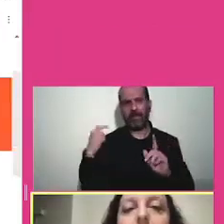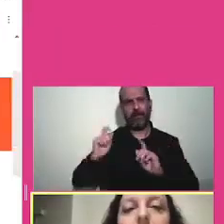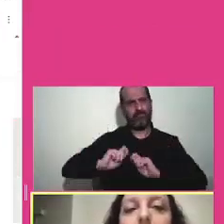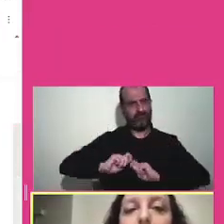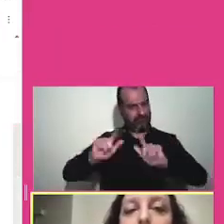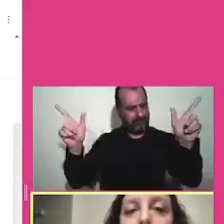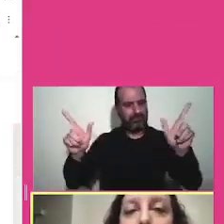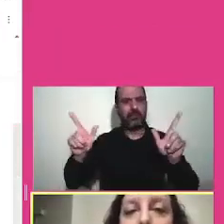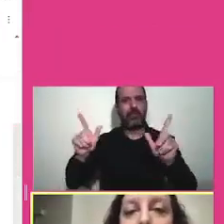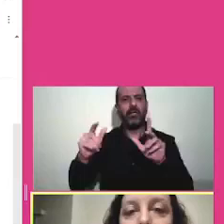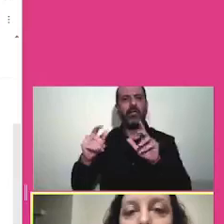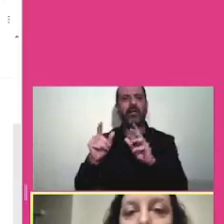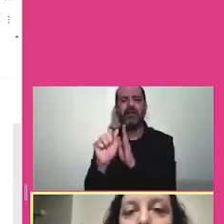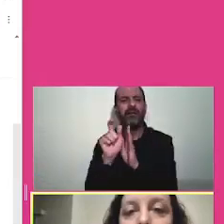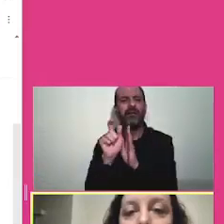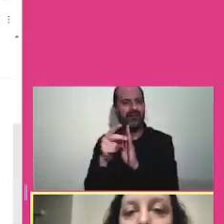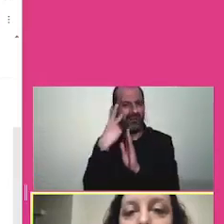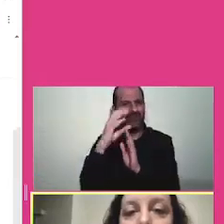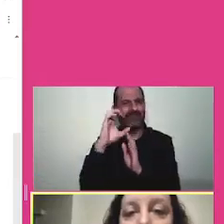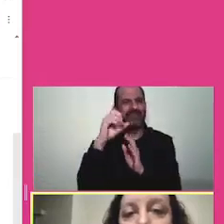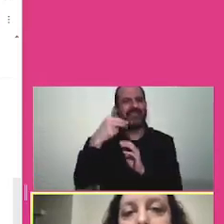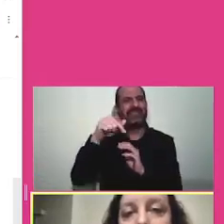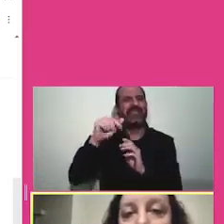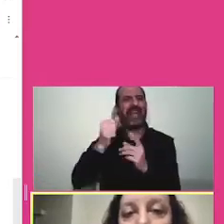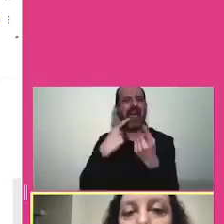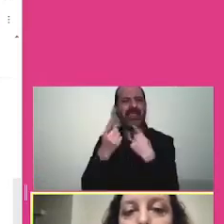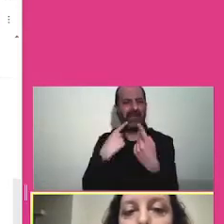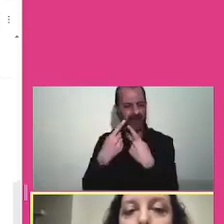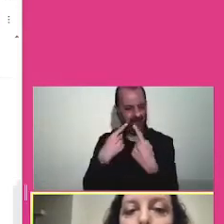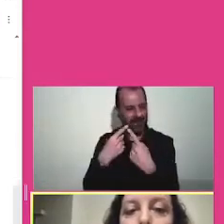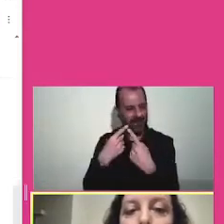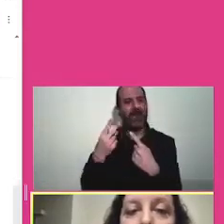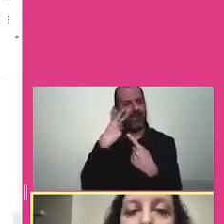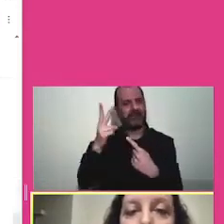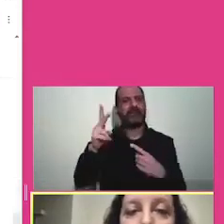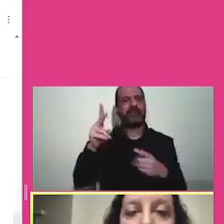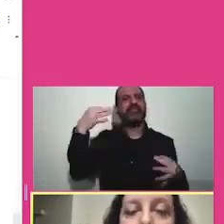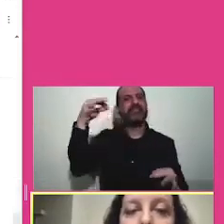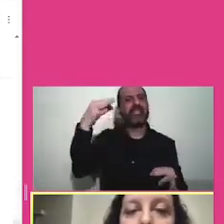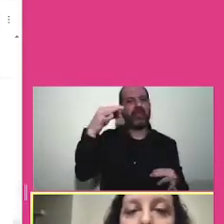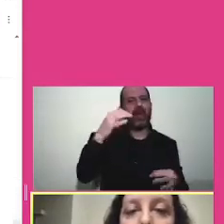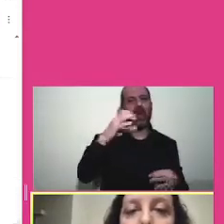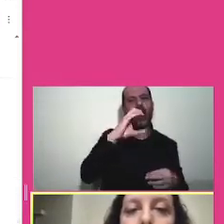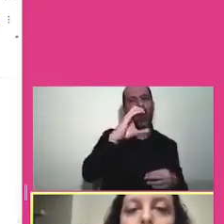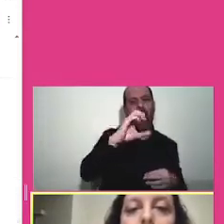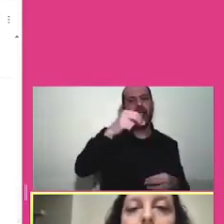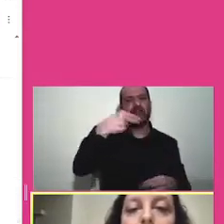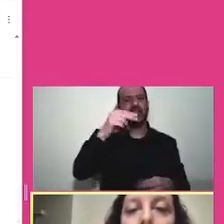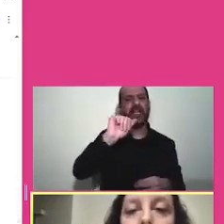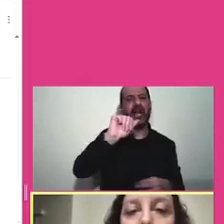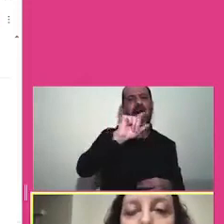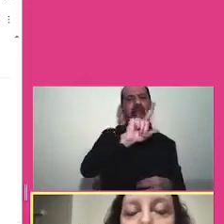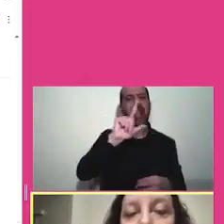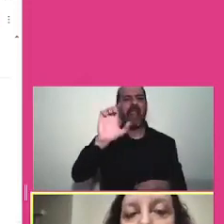μπείτε, τη σελίδα της Challenge, που ως φορέας υλοποίησης έχουμε